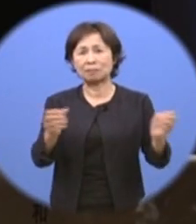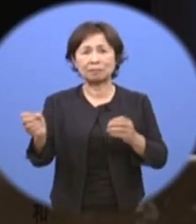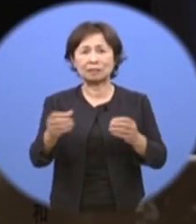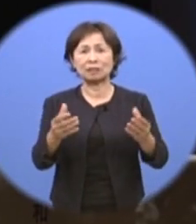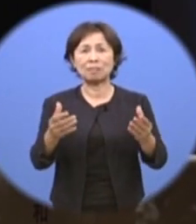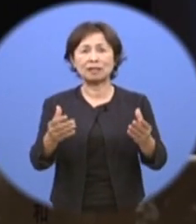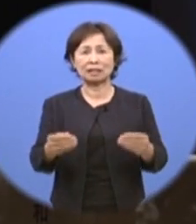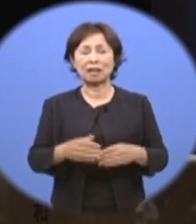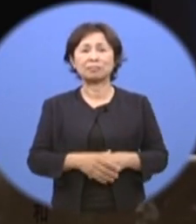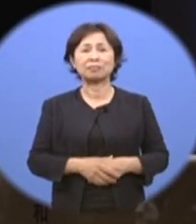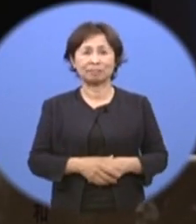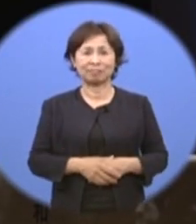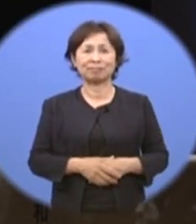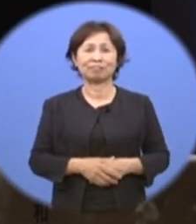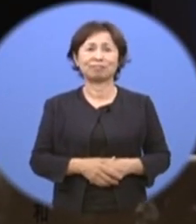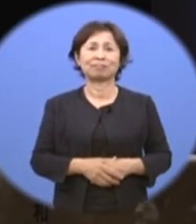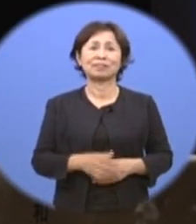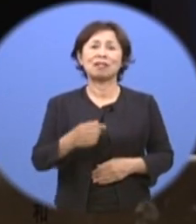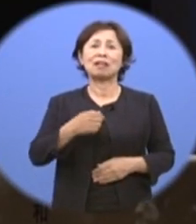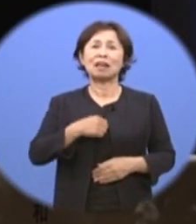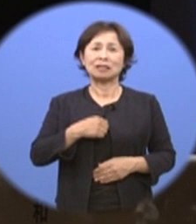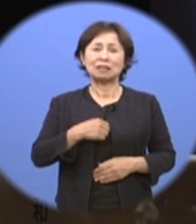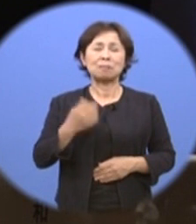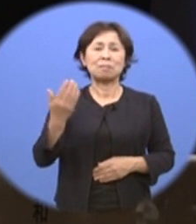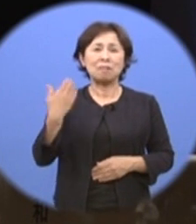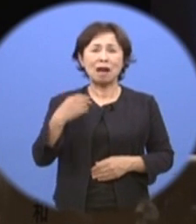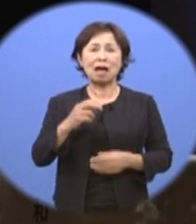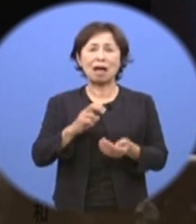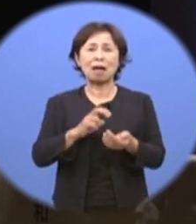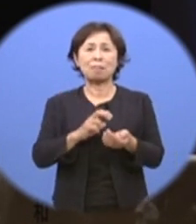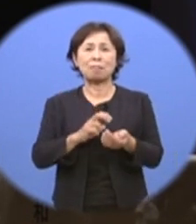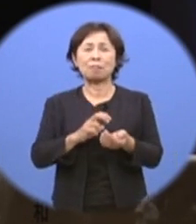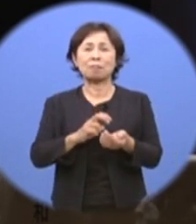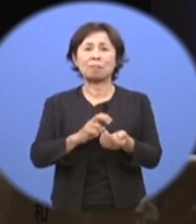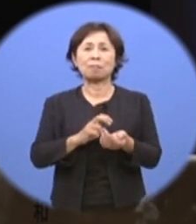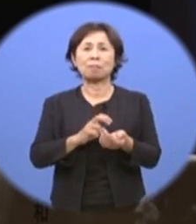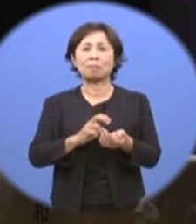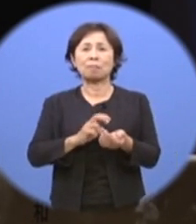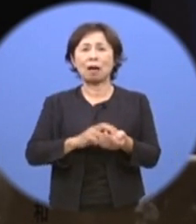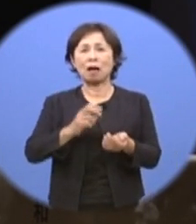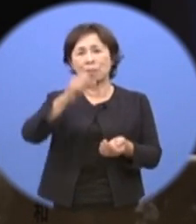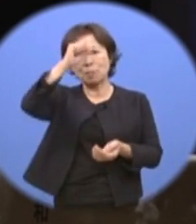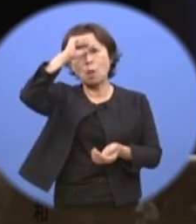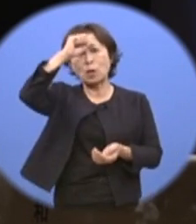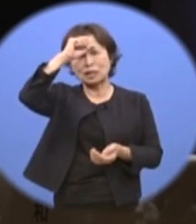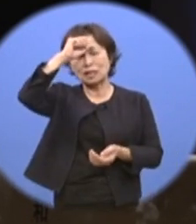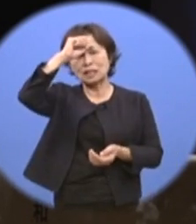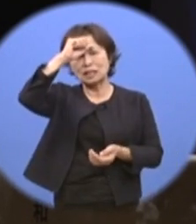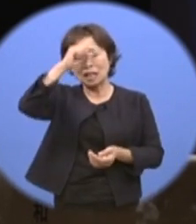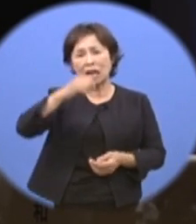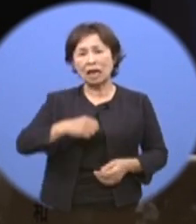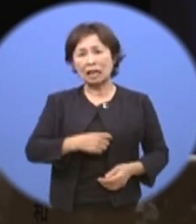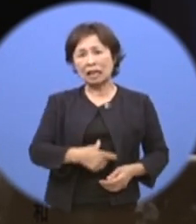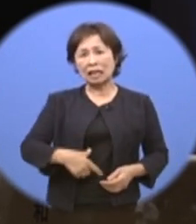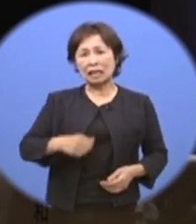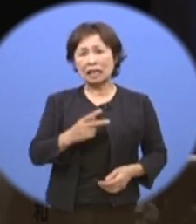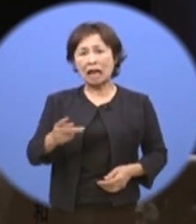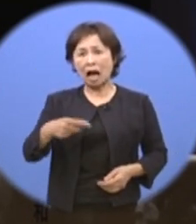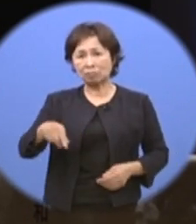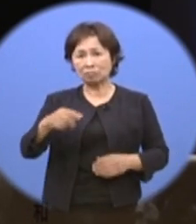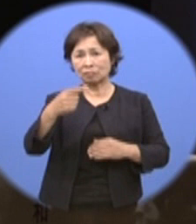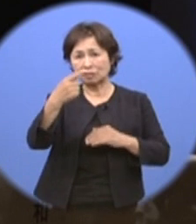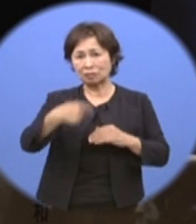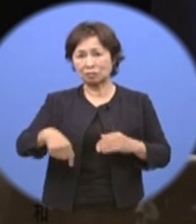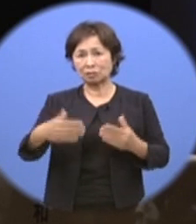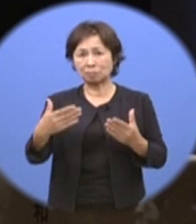私も、病気になって胃がんの手術をしましたけども、やっぱり そういう病気するといろんな